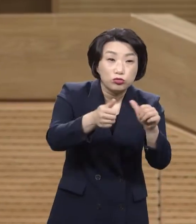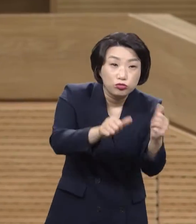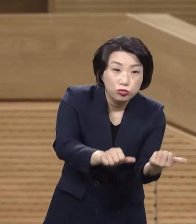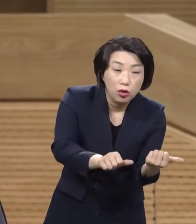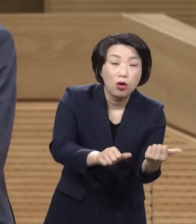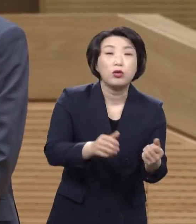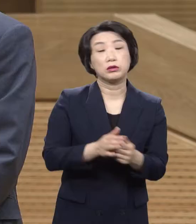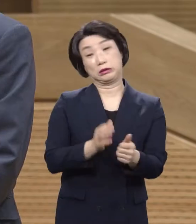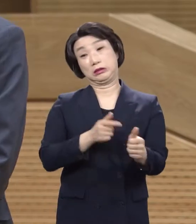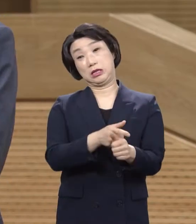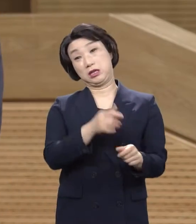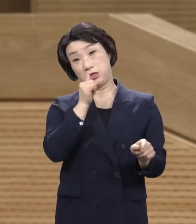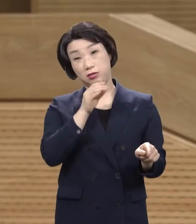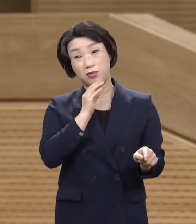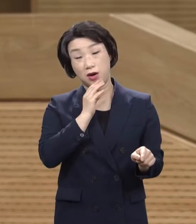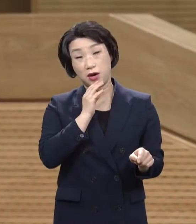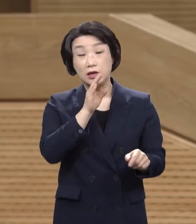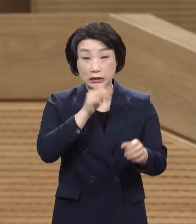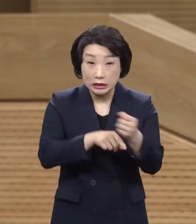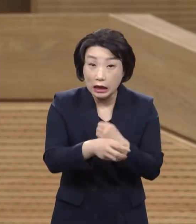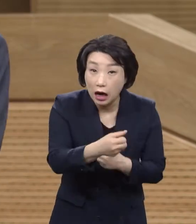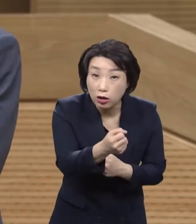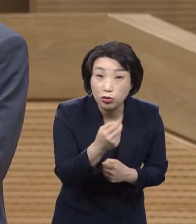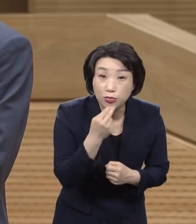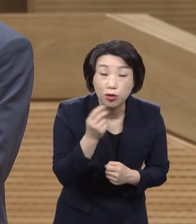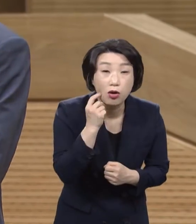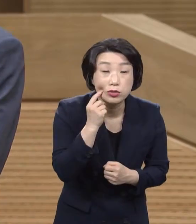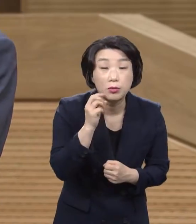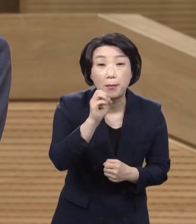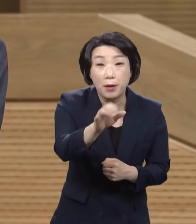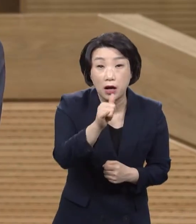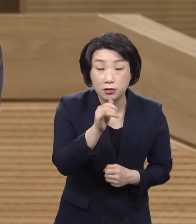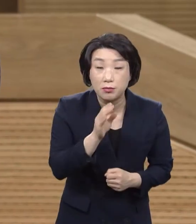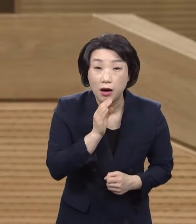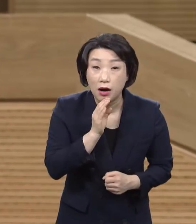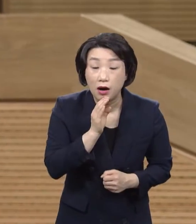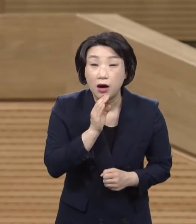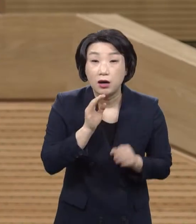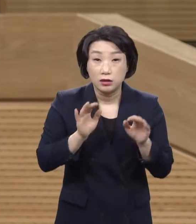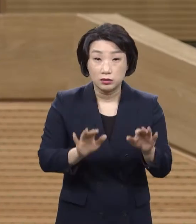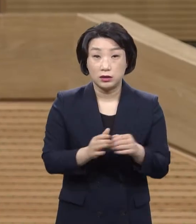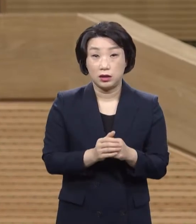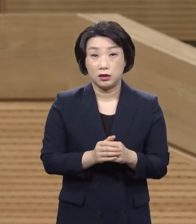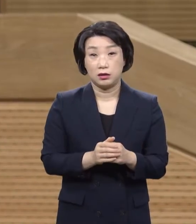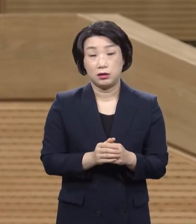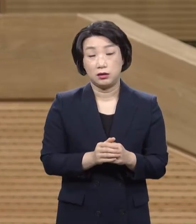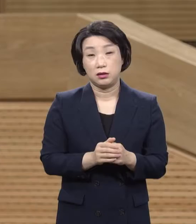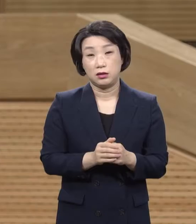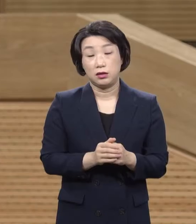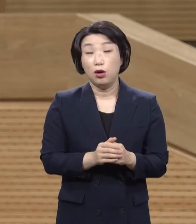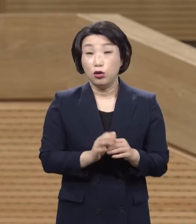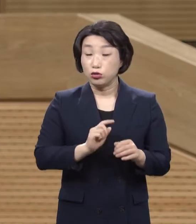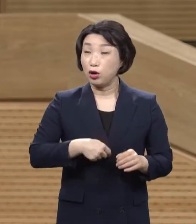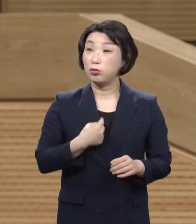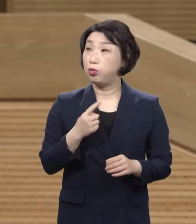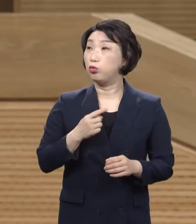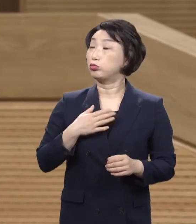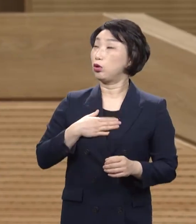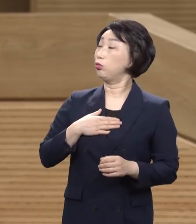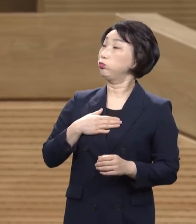살인자가 됐고, 진리가 없으므로 거짓말을 말하는데 자기는